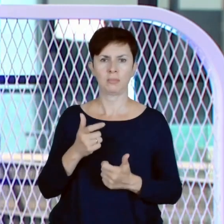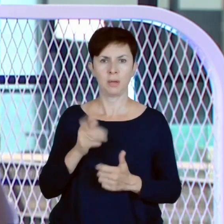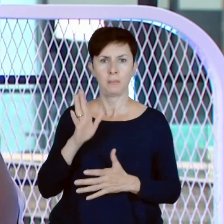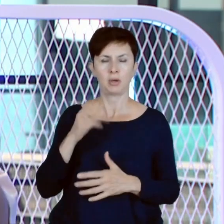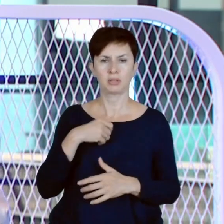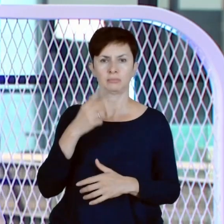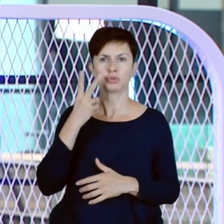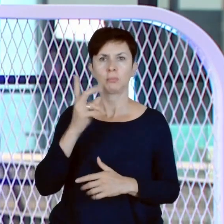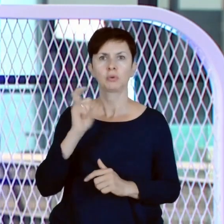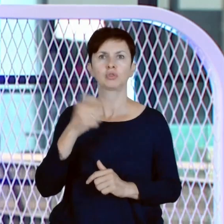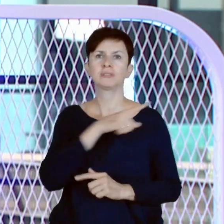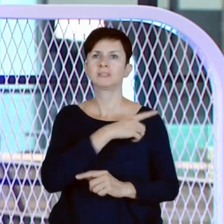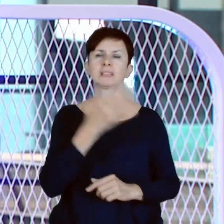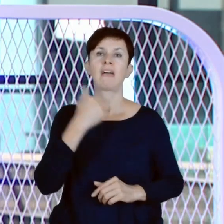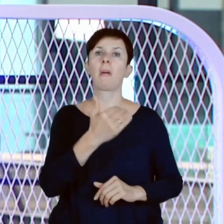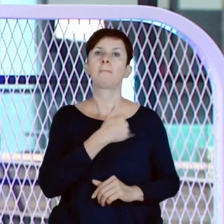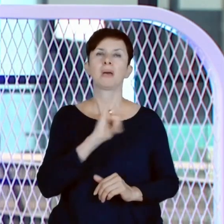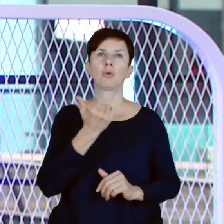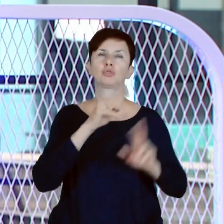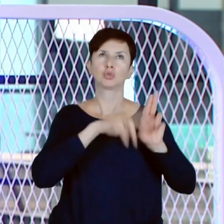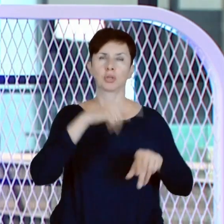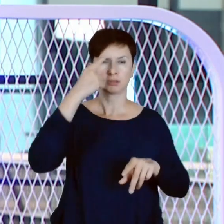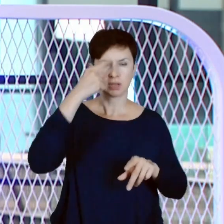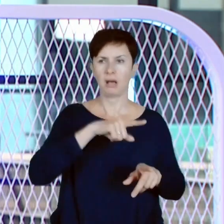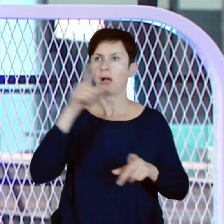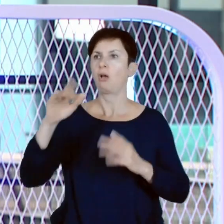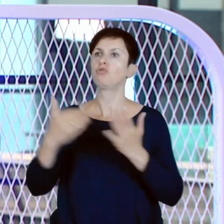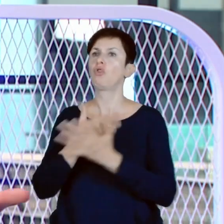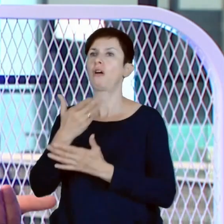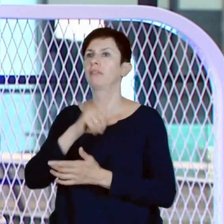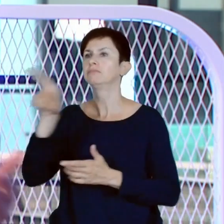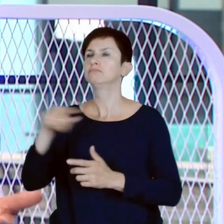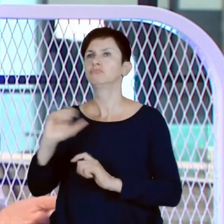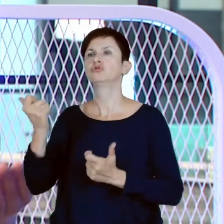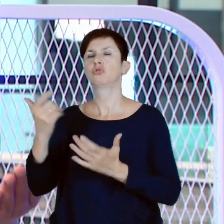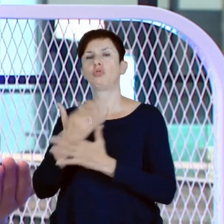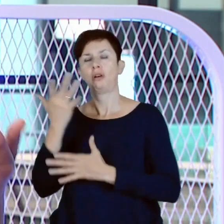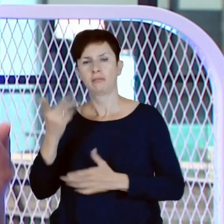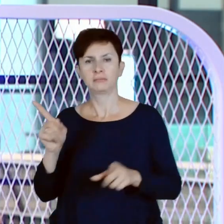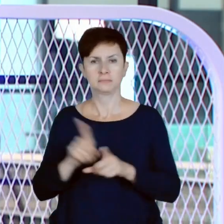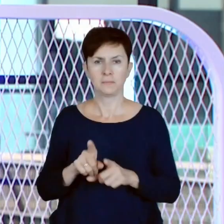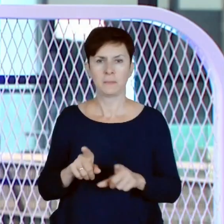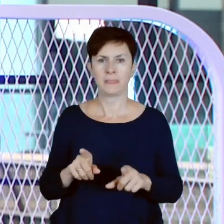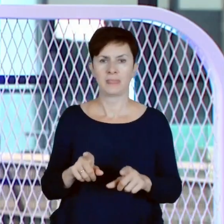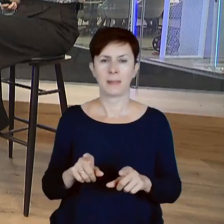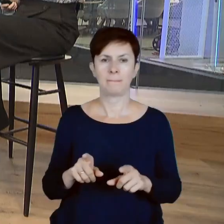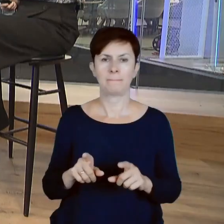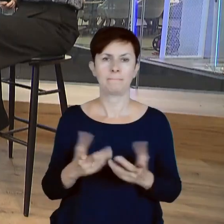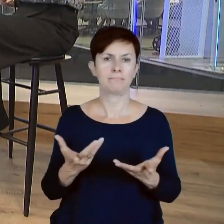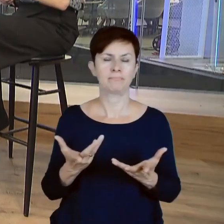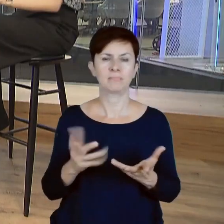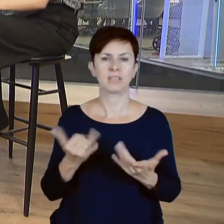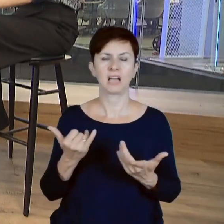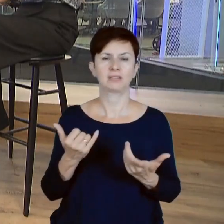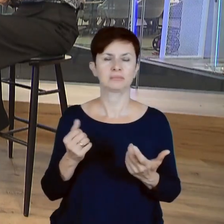starego świata i żeby zobaczyć, jaki jest świat nowych wartości, ale też tego, jak działa poczta czy cokolwiek innego, czy gdzie